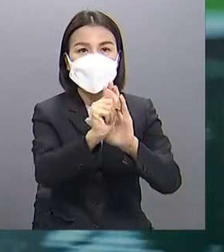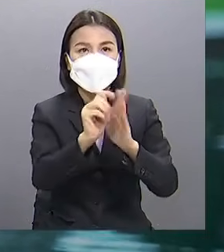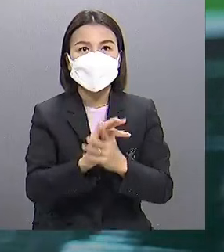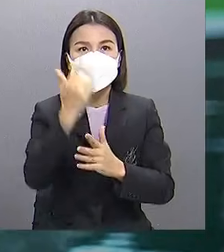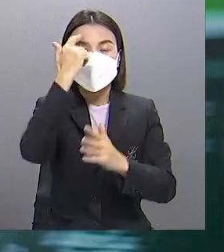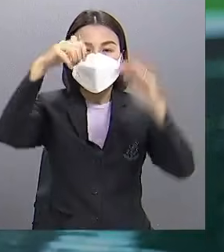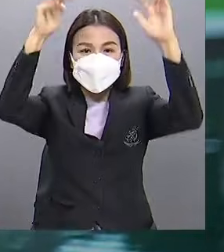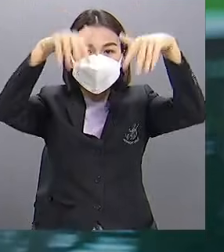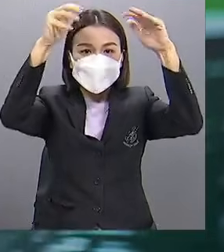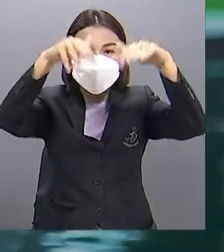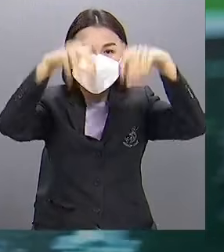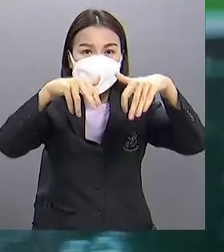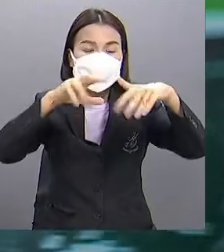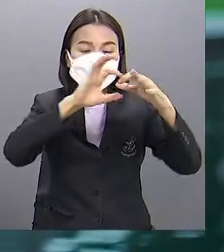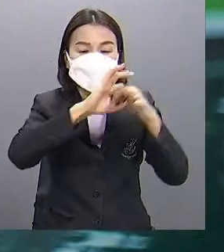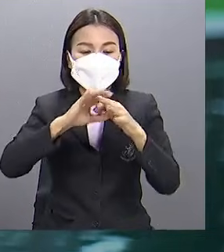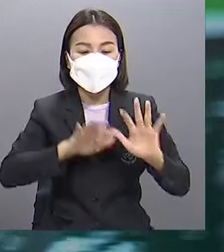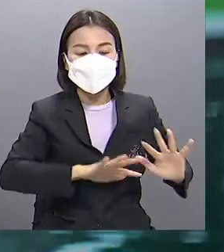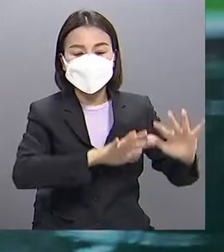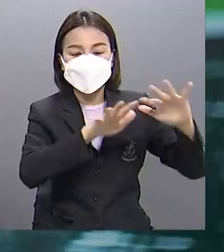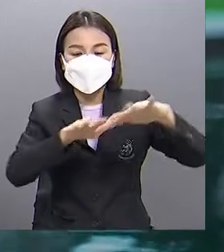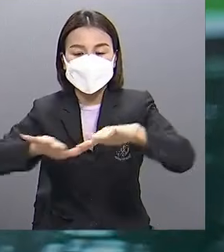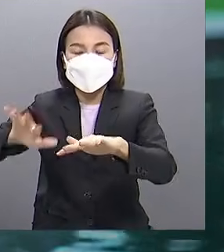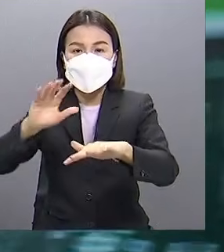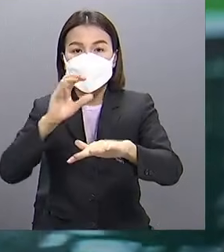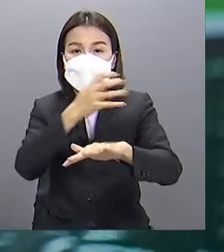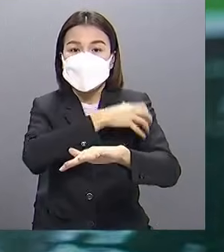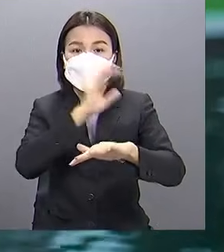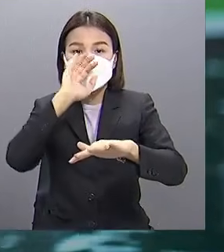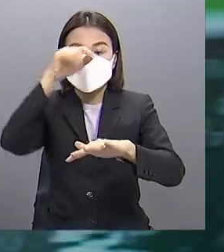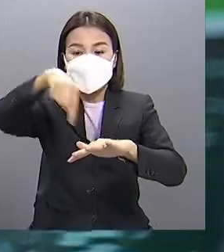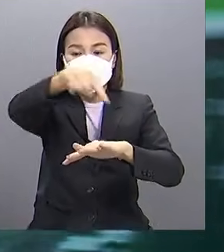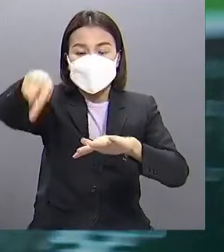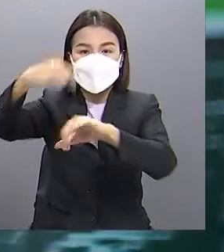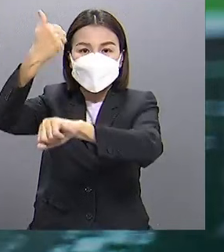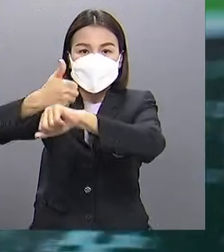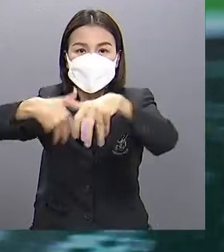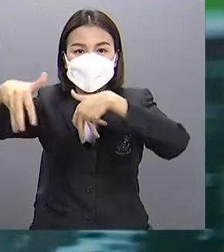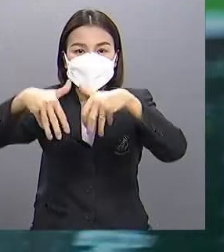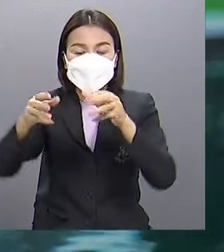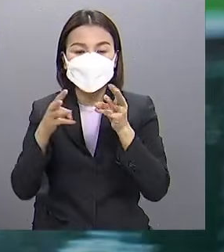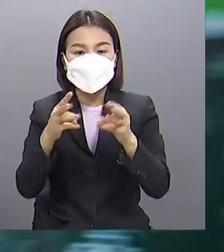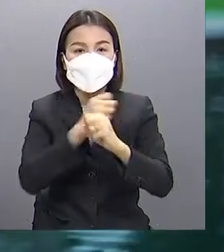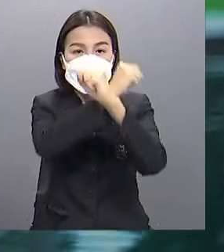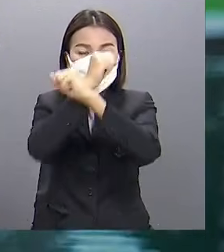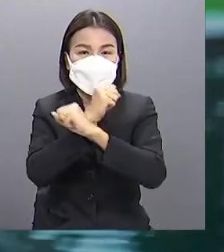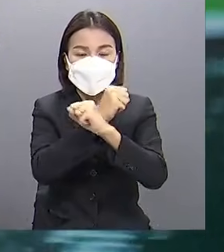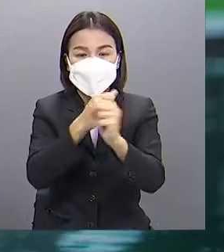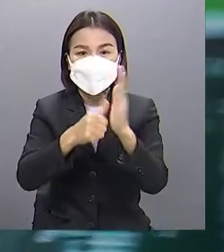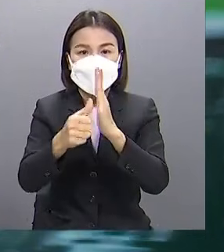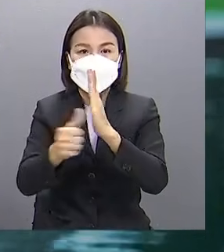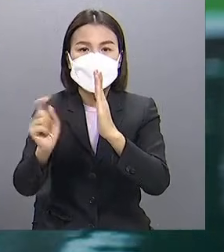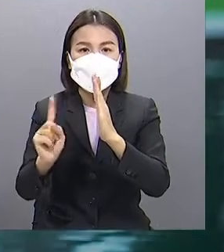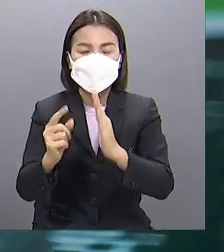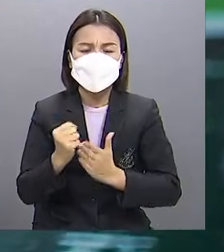ในพื้นที่เทศบาลมาดูกันนะคะว่าผู้นำชุมชนจะมีวิธีการรับมืออย่างไรภายใต้ข้อจำกัดในการช่วยเหลือผู้ประส